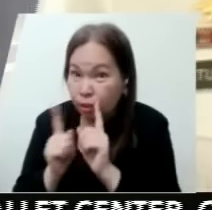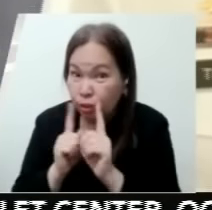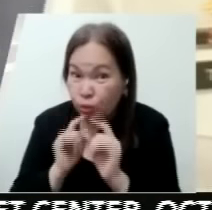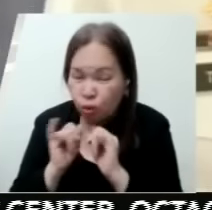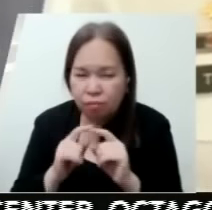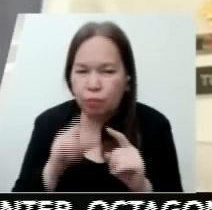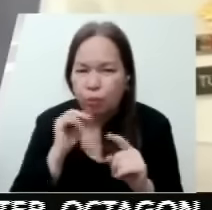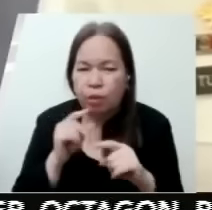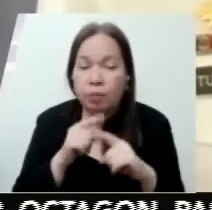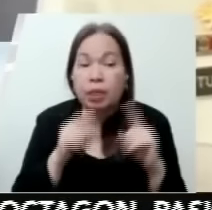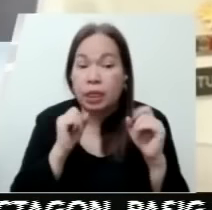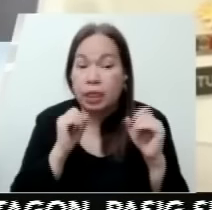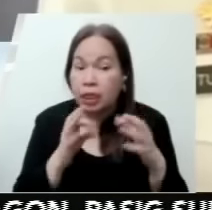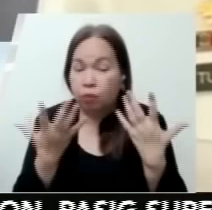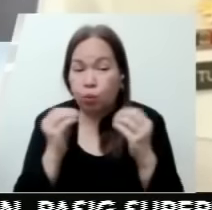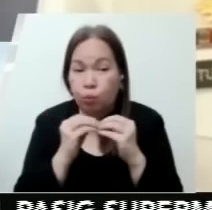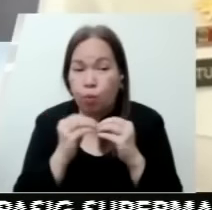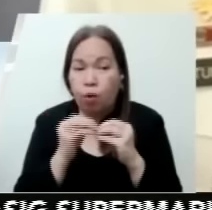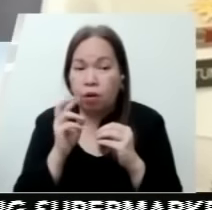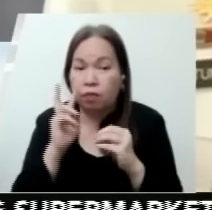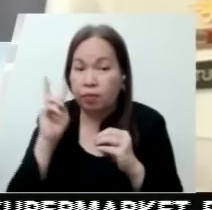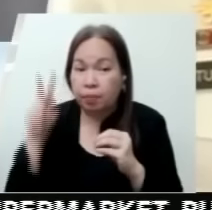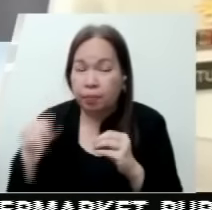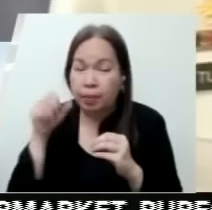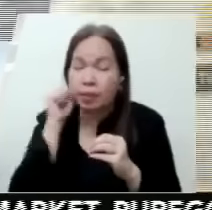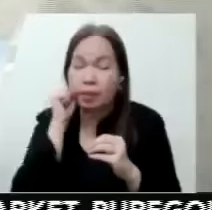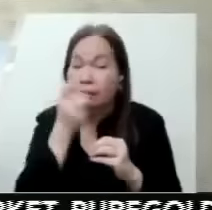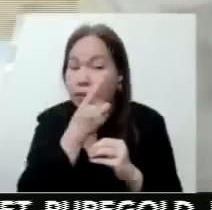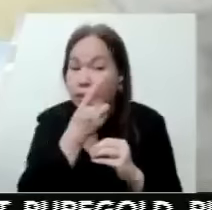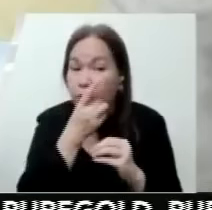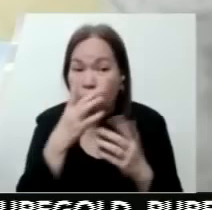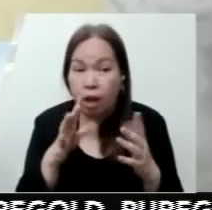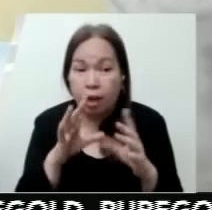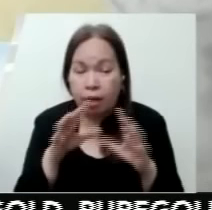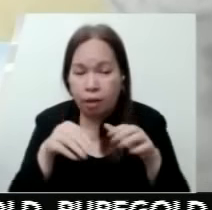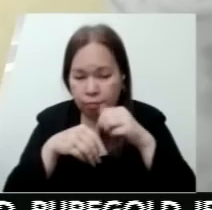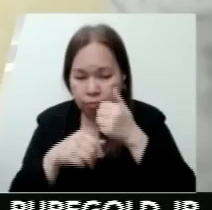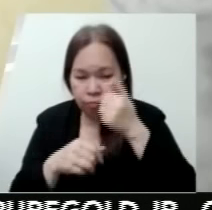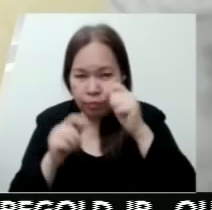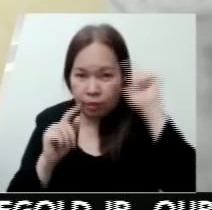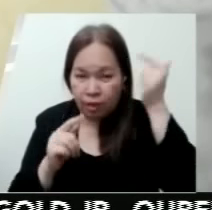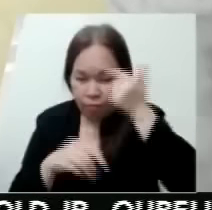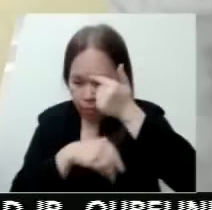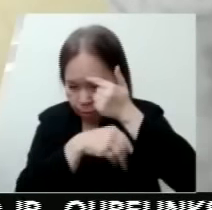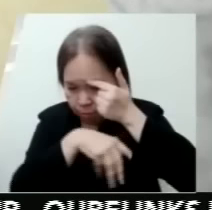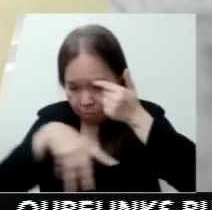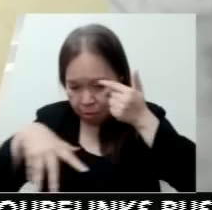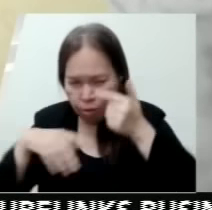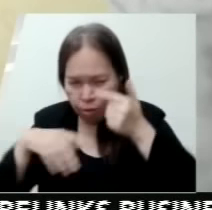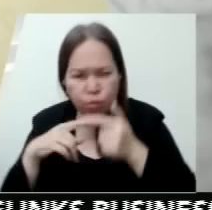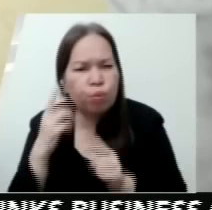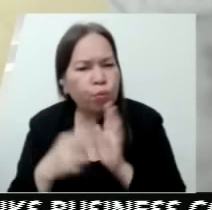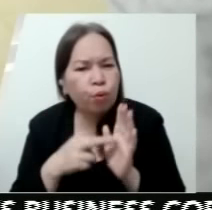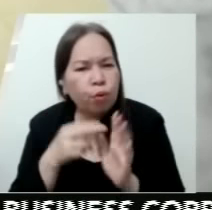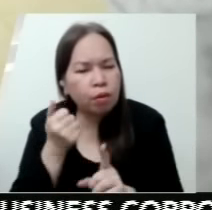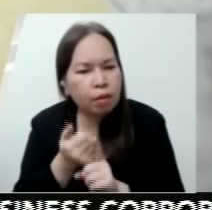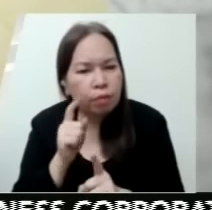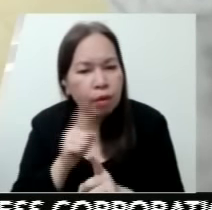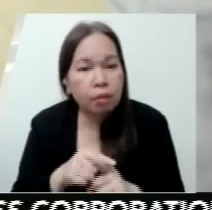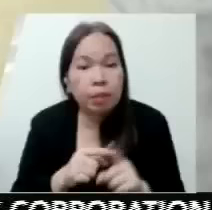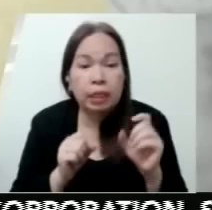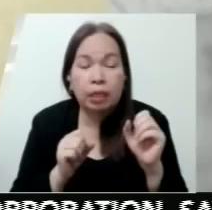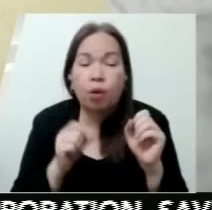Sara, ano na ang kanyang magiging bagong papel sa gobyerno? Nakasaad sa konstitusyon na sakaling mamatay, maging